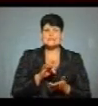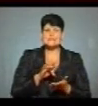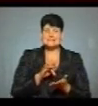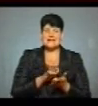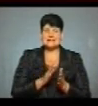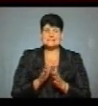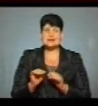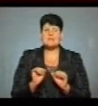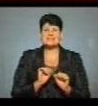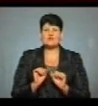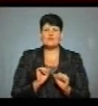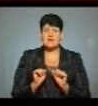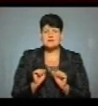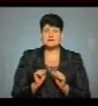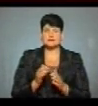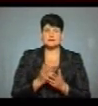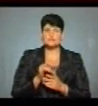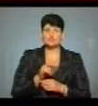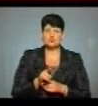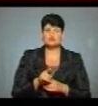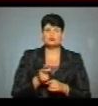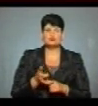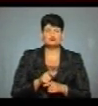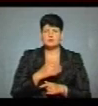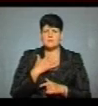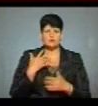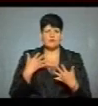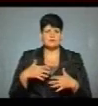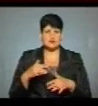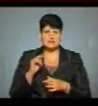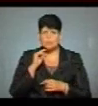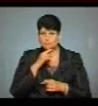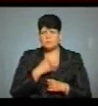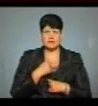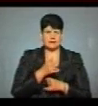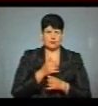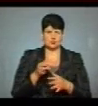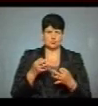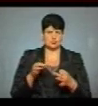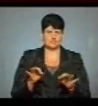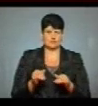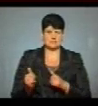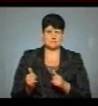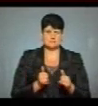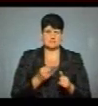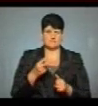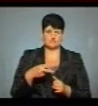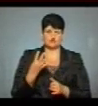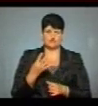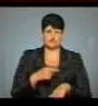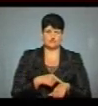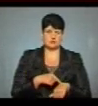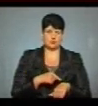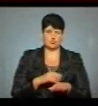система керування приводить до того, що дуже багато втрат. І економічно ми не можемо собі дозволити забезпечити 24 годину